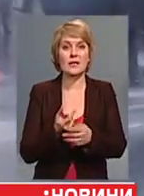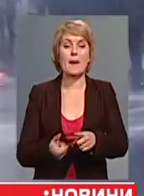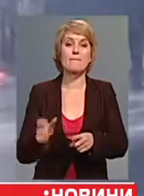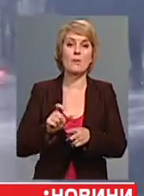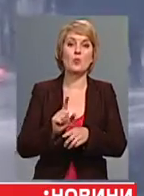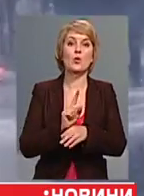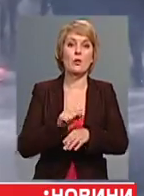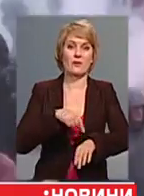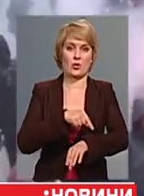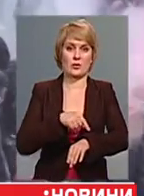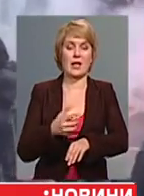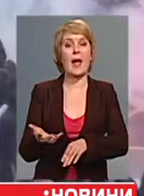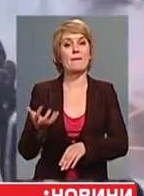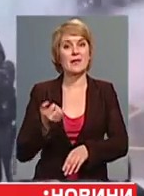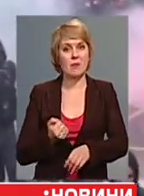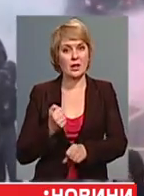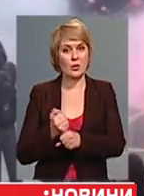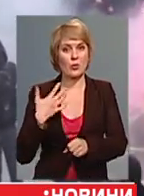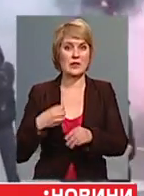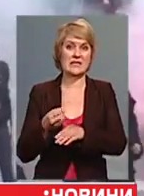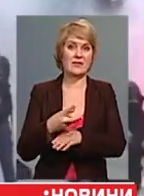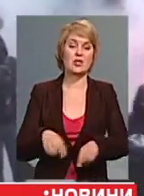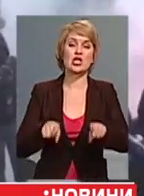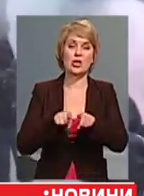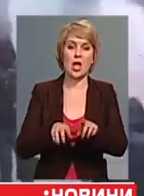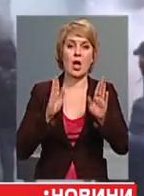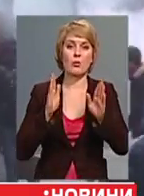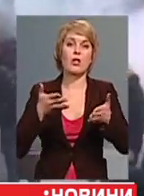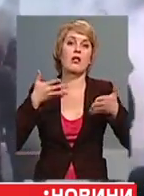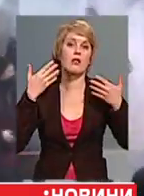години. Не мати на роботу і звільняти теж буде легше. Марія Прус, новини на Першому.